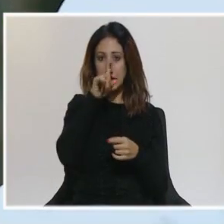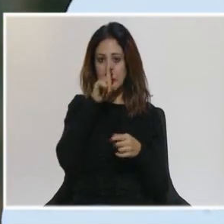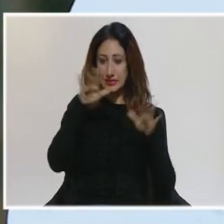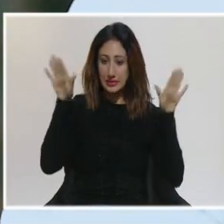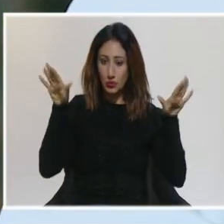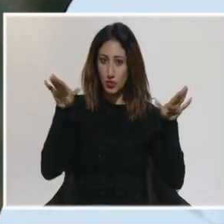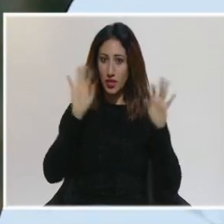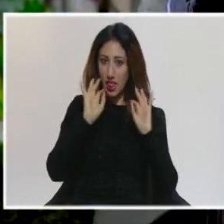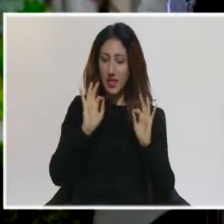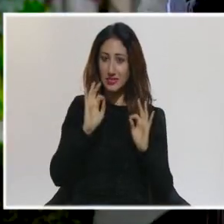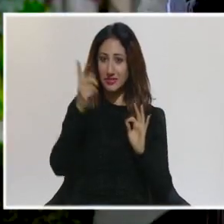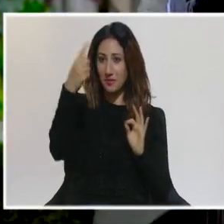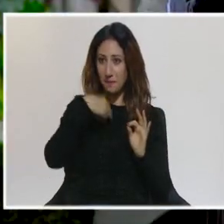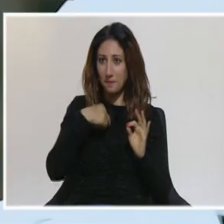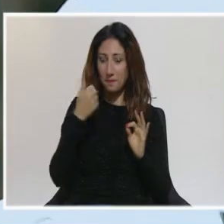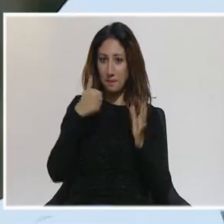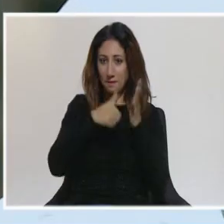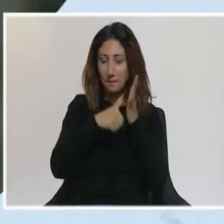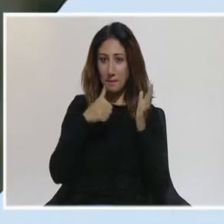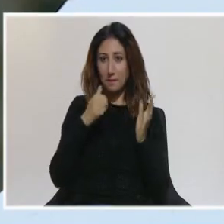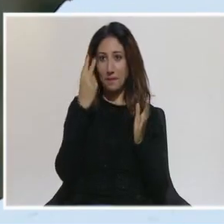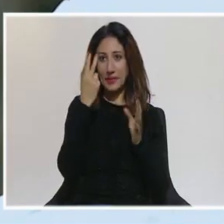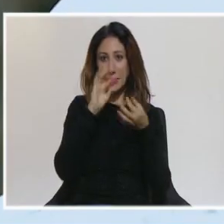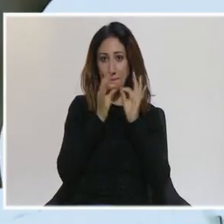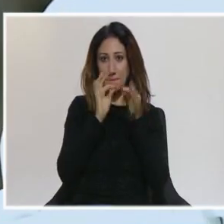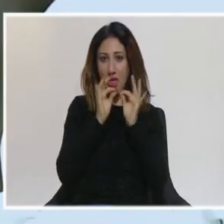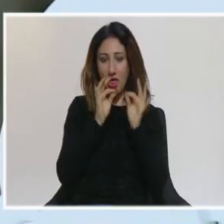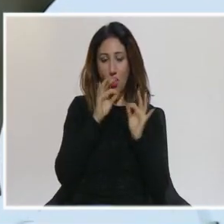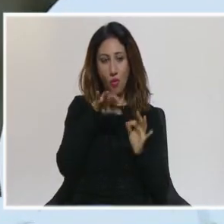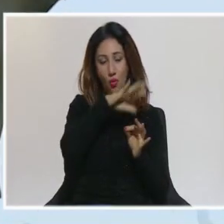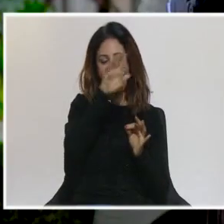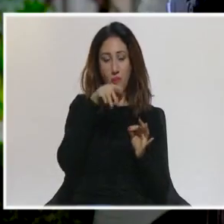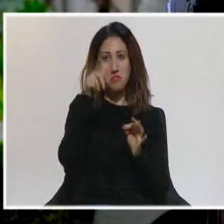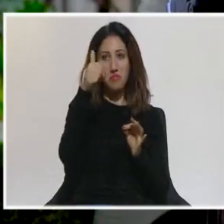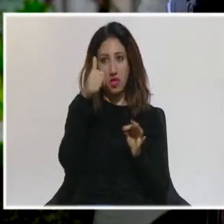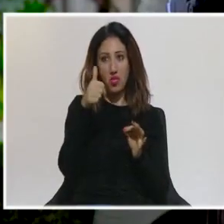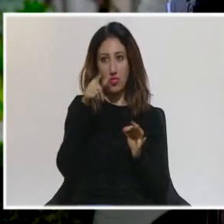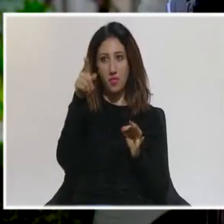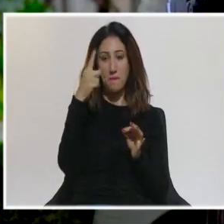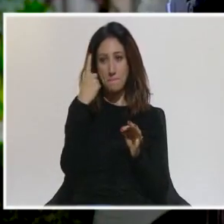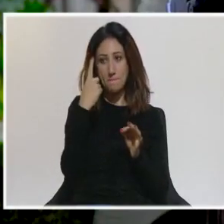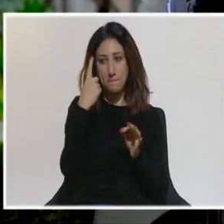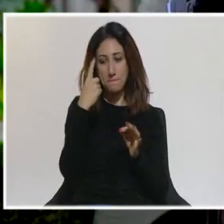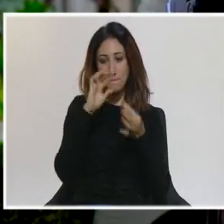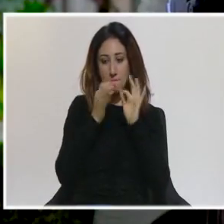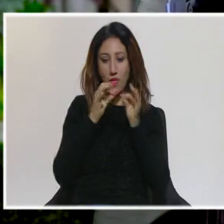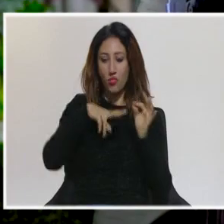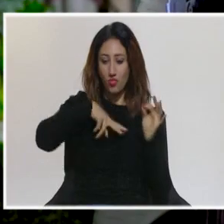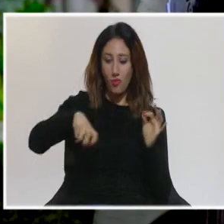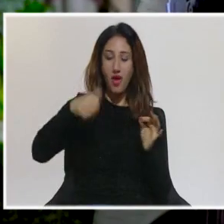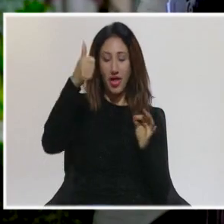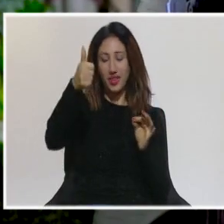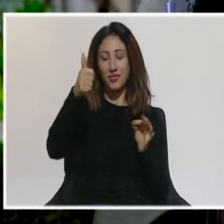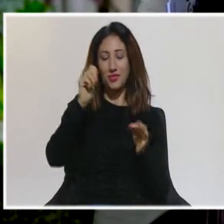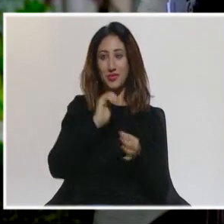فولو. لا لازم. انت عندك قد ايه على تويتر؟ 2 مليون وشويه، 2 مليون ونص تقريبا. انا مليون 800. طب ما حلو جدا. ما احنا